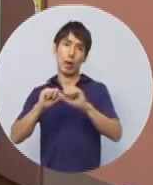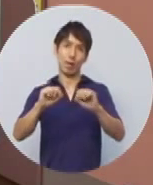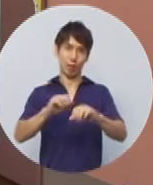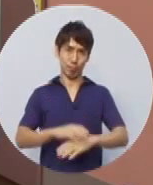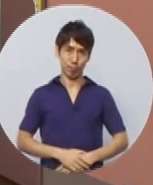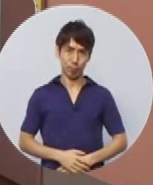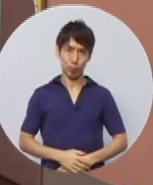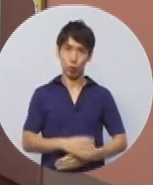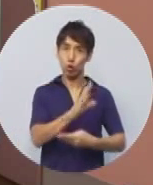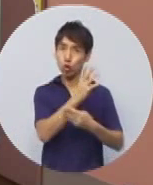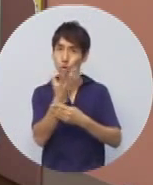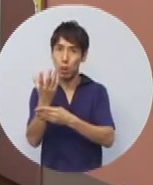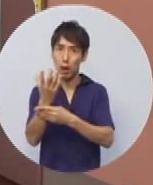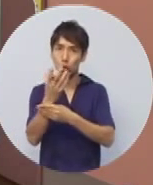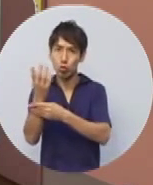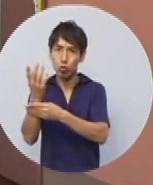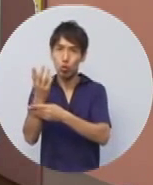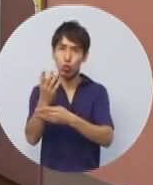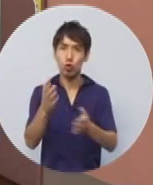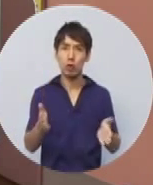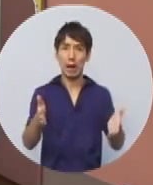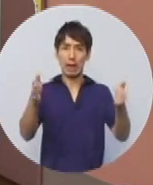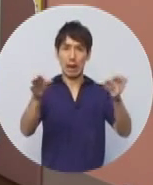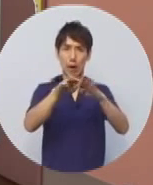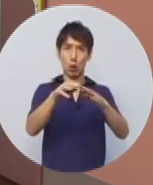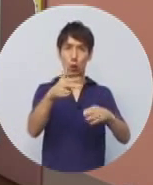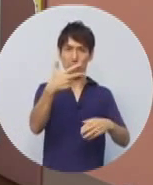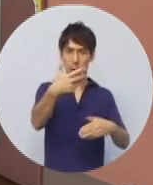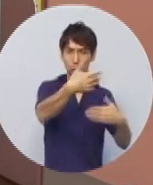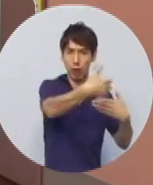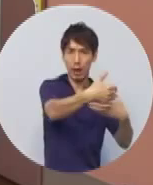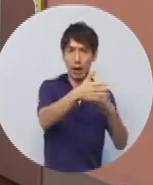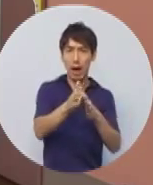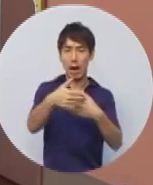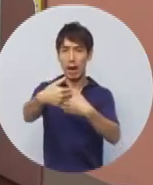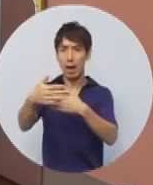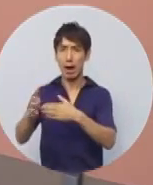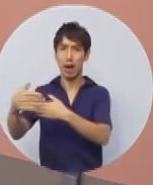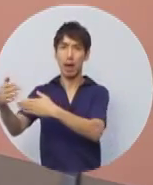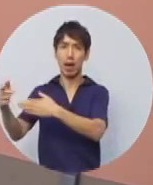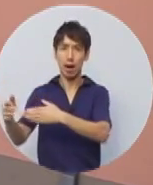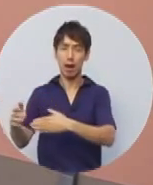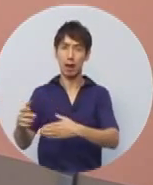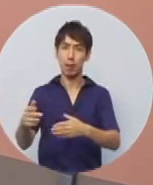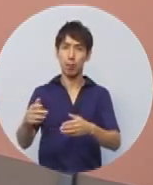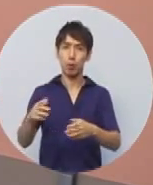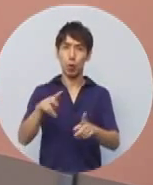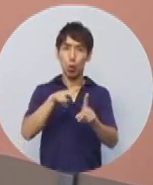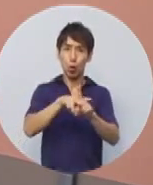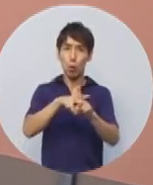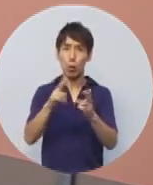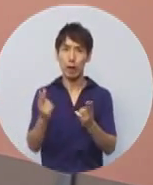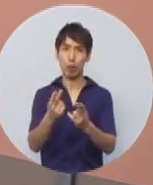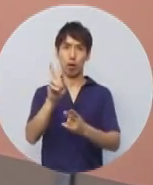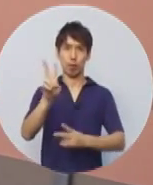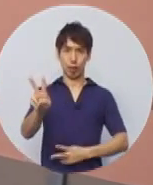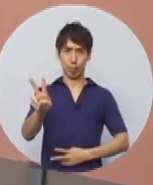救命救急センターの7つある診療ブースには小児救急専用が2つも設置されています